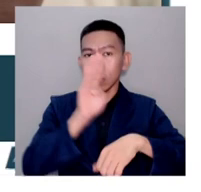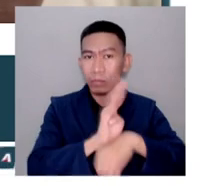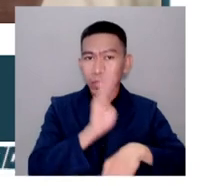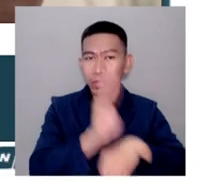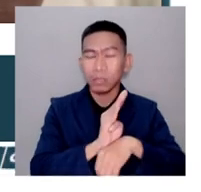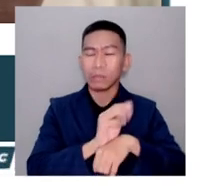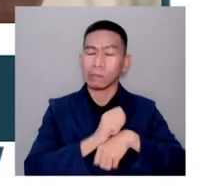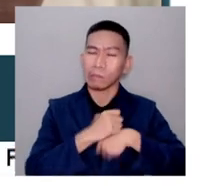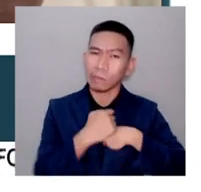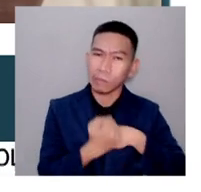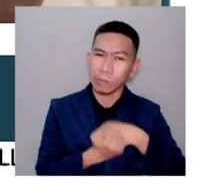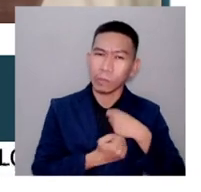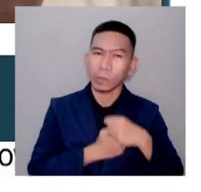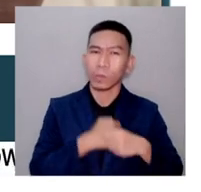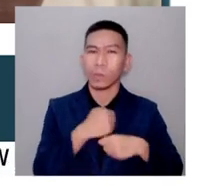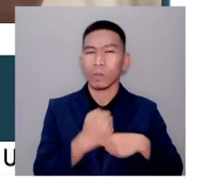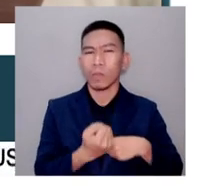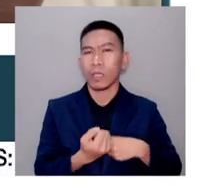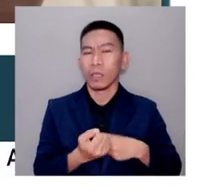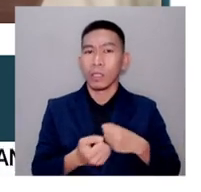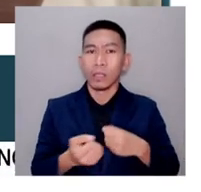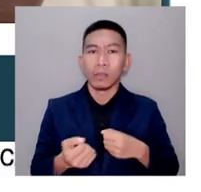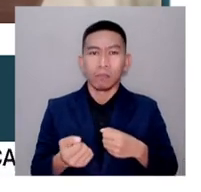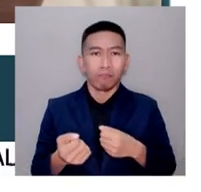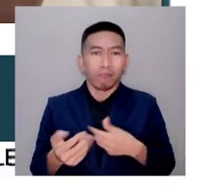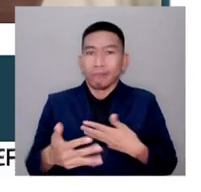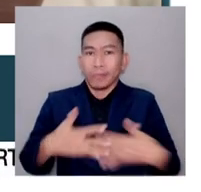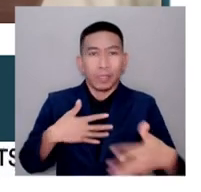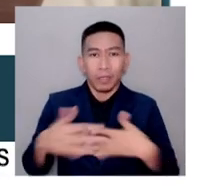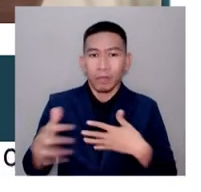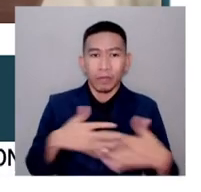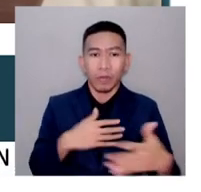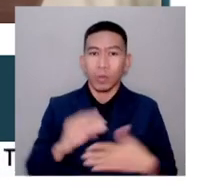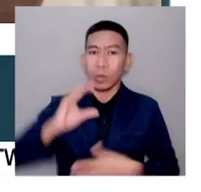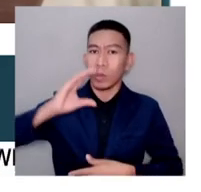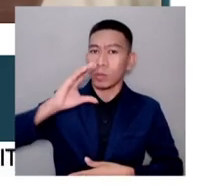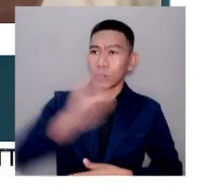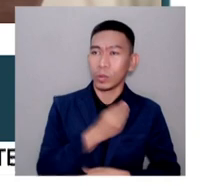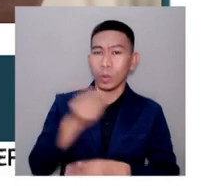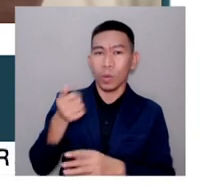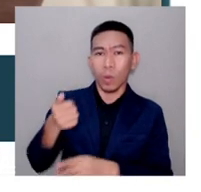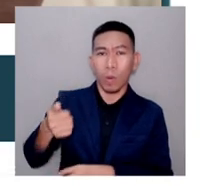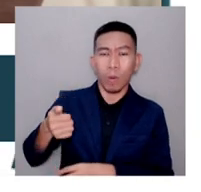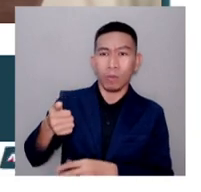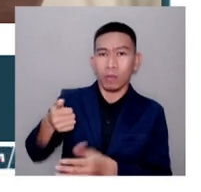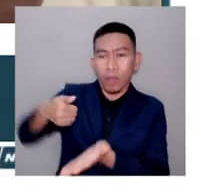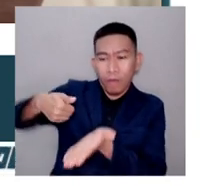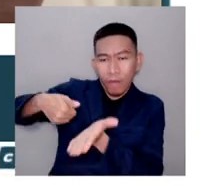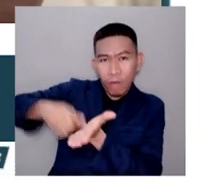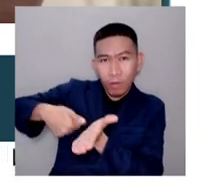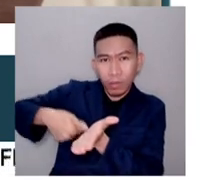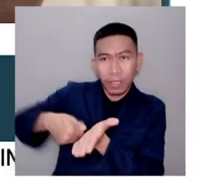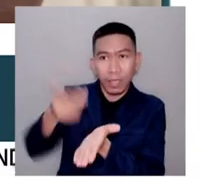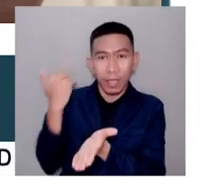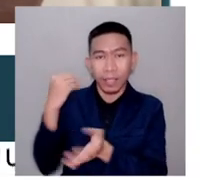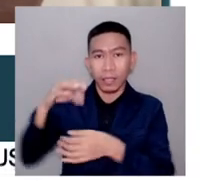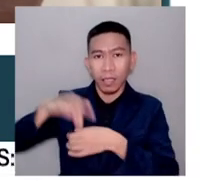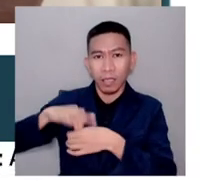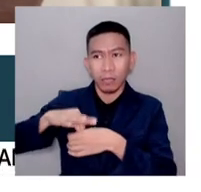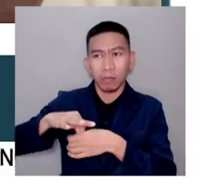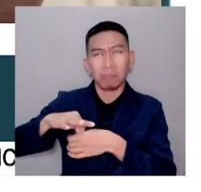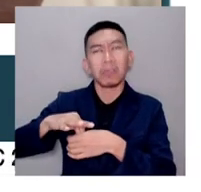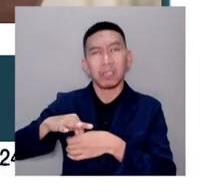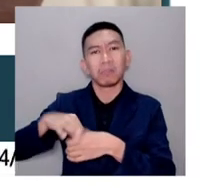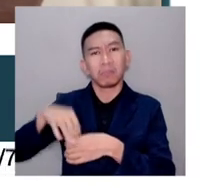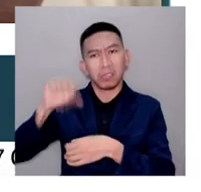mag-survive. Siguro kahit sino ang binoto natin nung eleksyon, ay pwede nating sabihin may mali pa rin at kulang